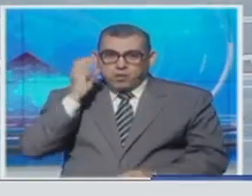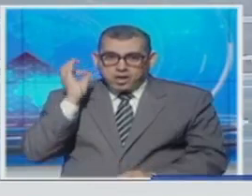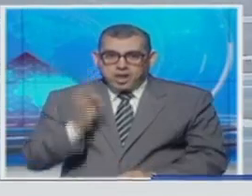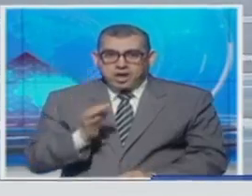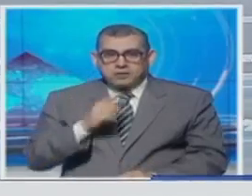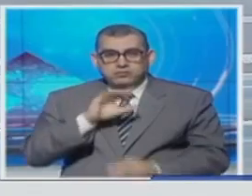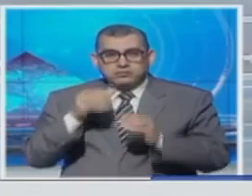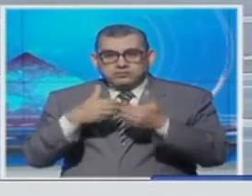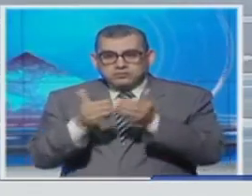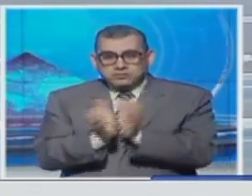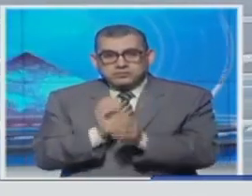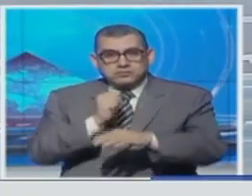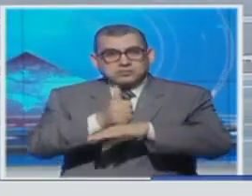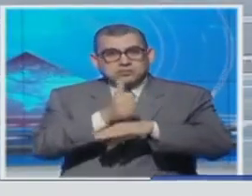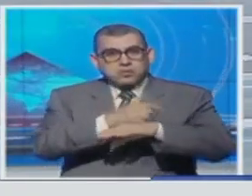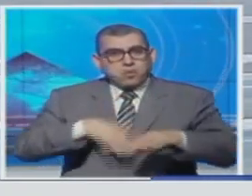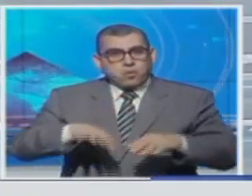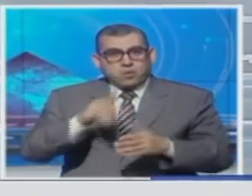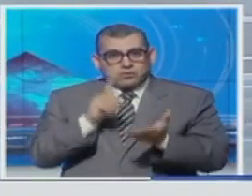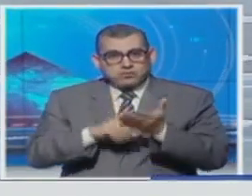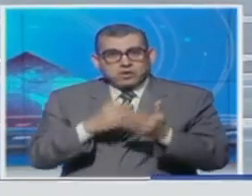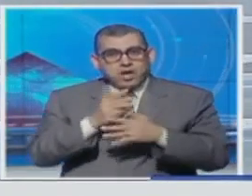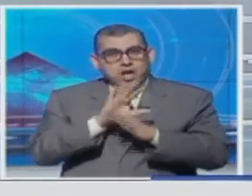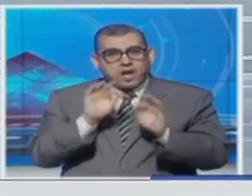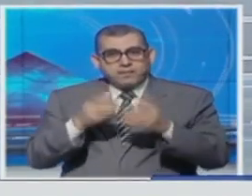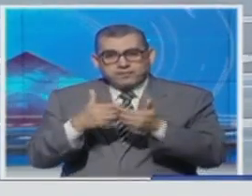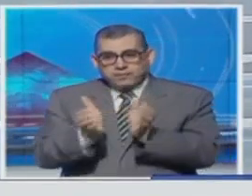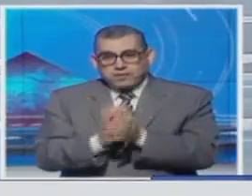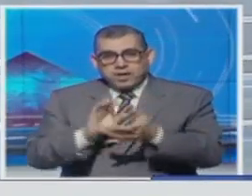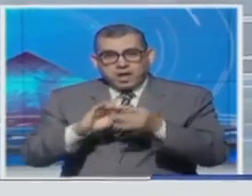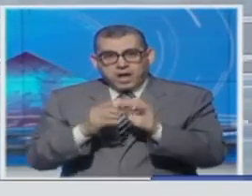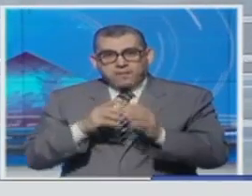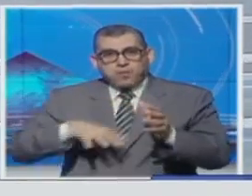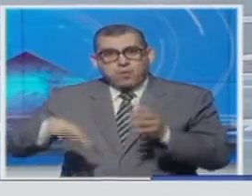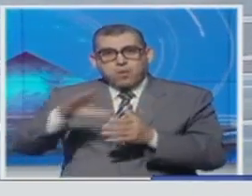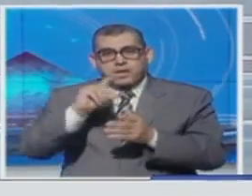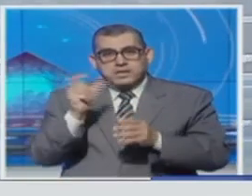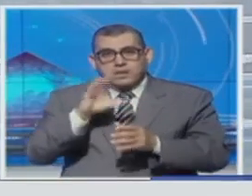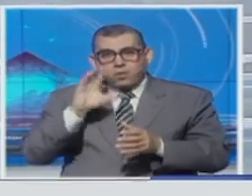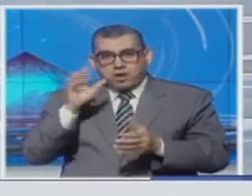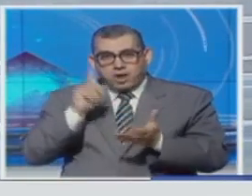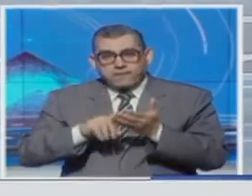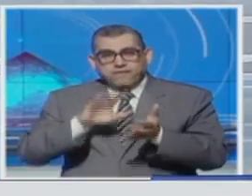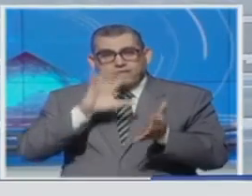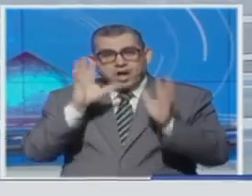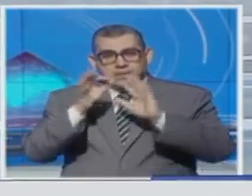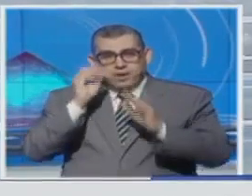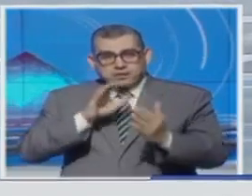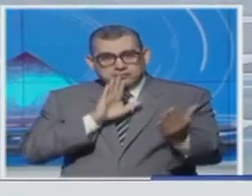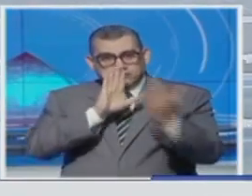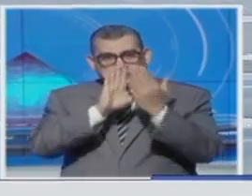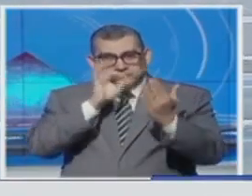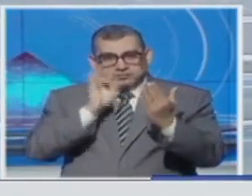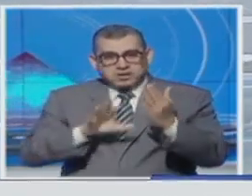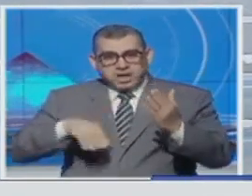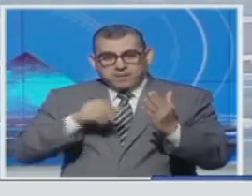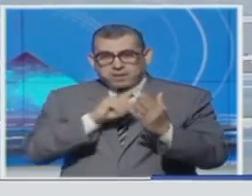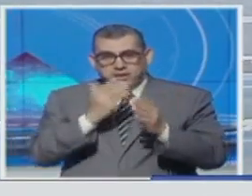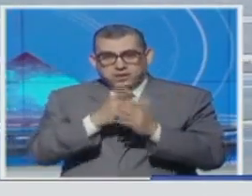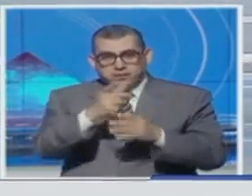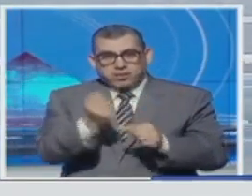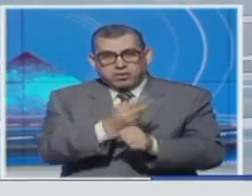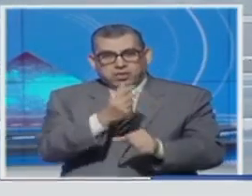وكافة منظماته وهيئاته وكافة المنظمات والهيئات الإسلامية على مستوى العالم للتصدي